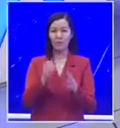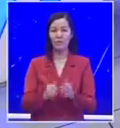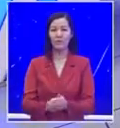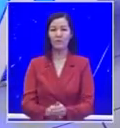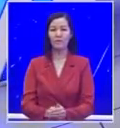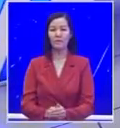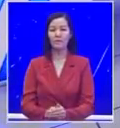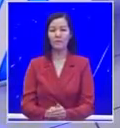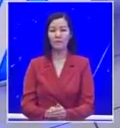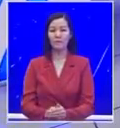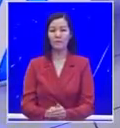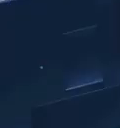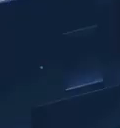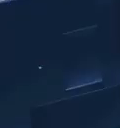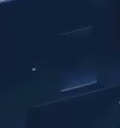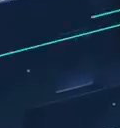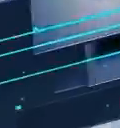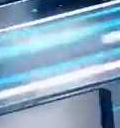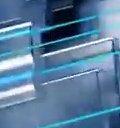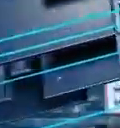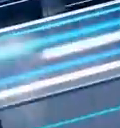бүгін көретіндеріңіз.